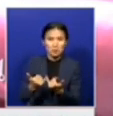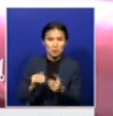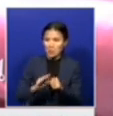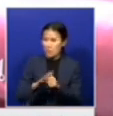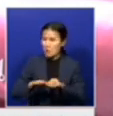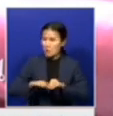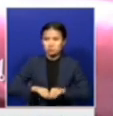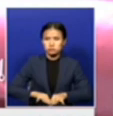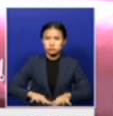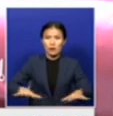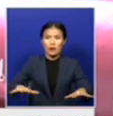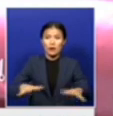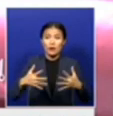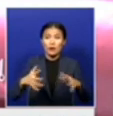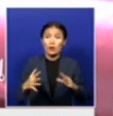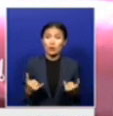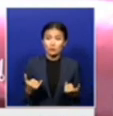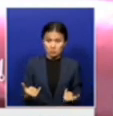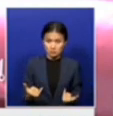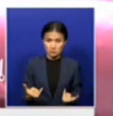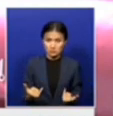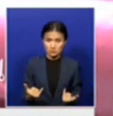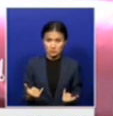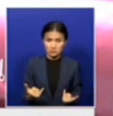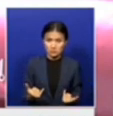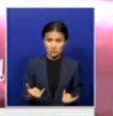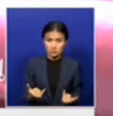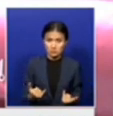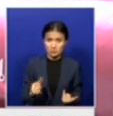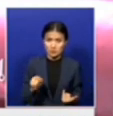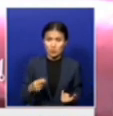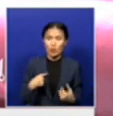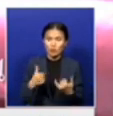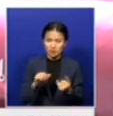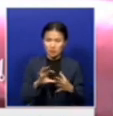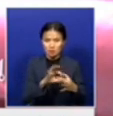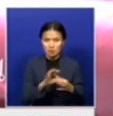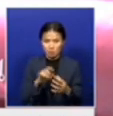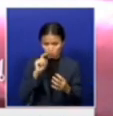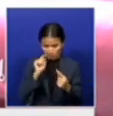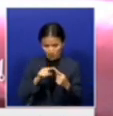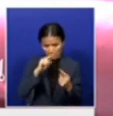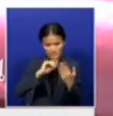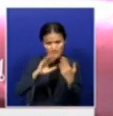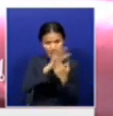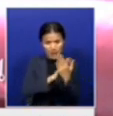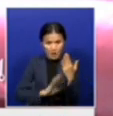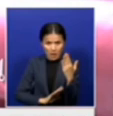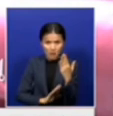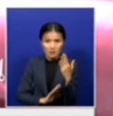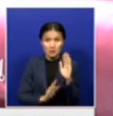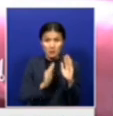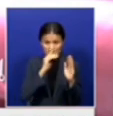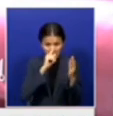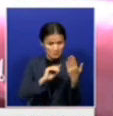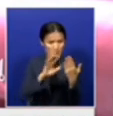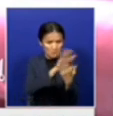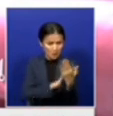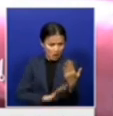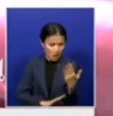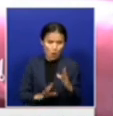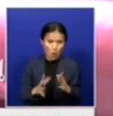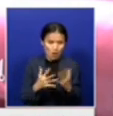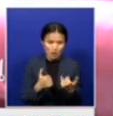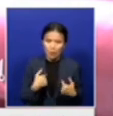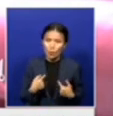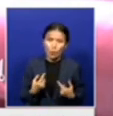ก็เลยนำมาซึ่งคำสั่งที่จะต้องล็อกดาวน์ประเทศก็ทำให้พี่น้องประชาชนเดือดร้อนแล้วก็ผู้ประกอบการเสียหายเศรษฐกิจก็ย่ำ